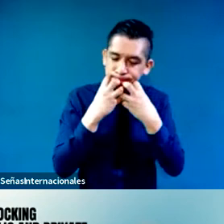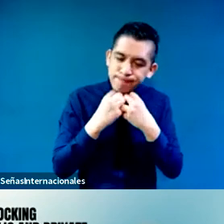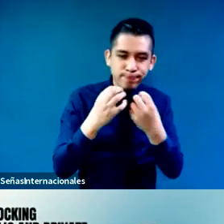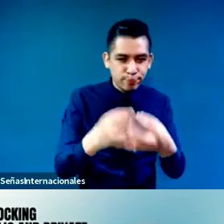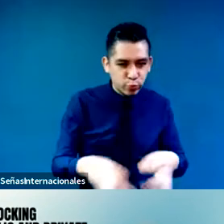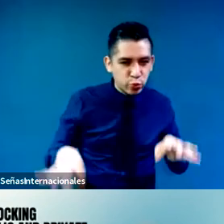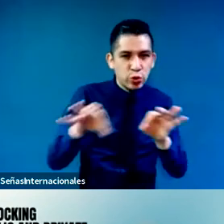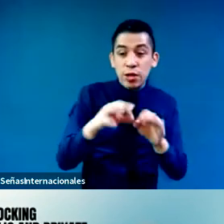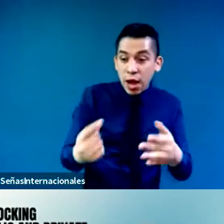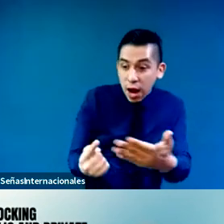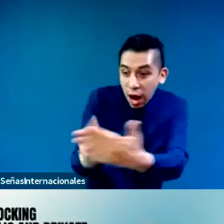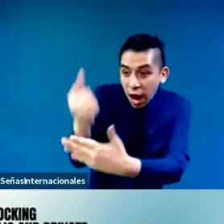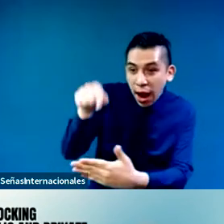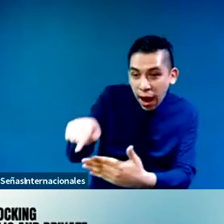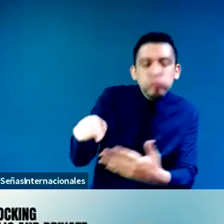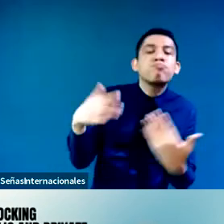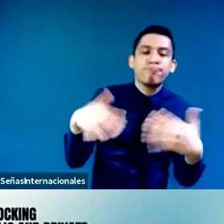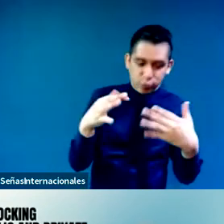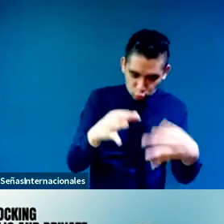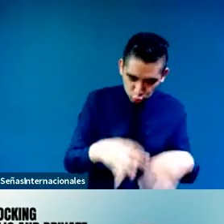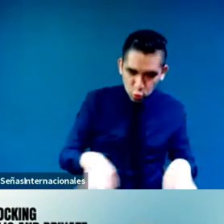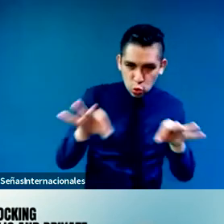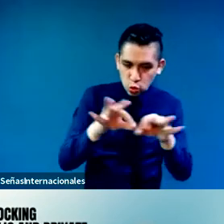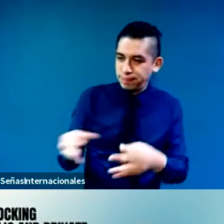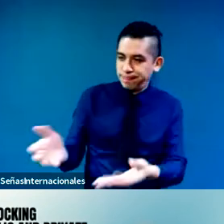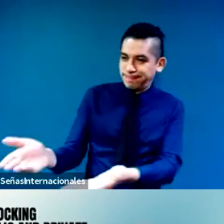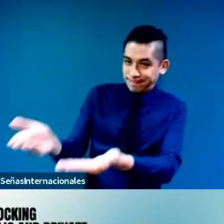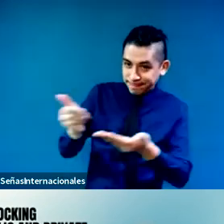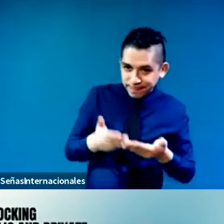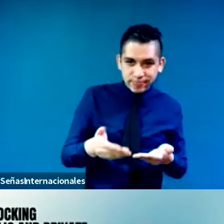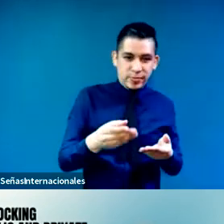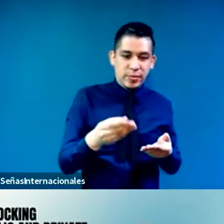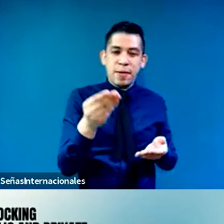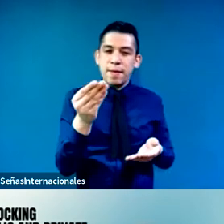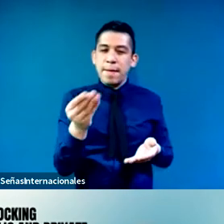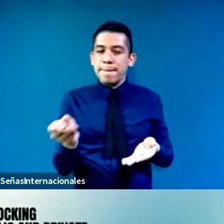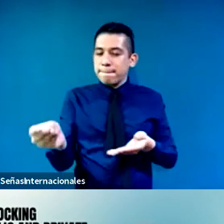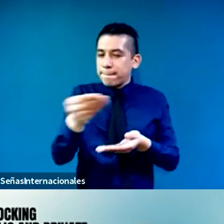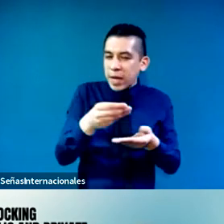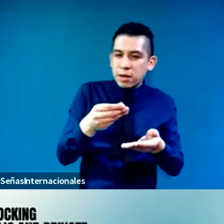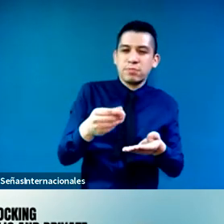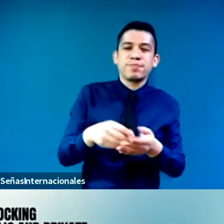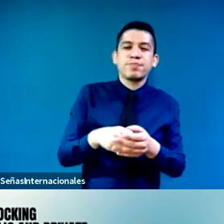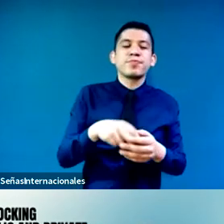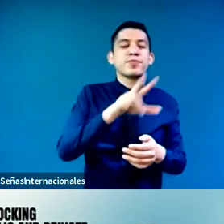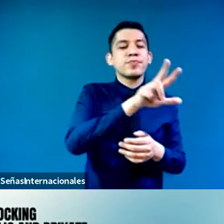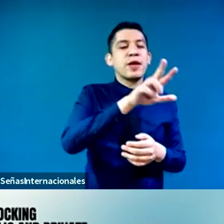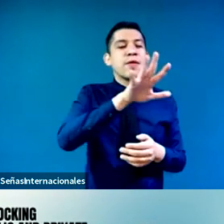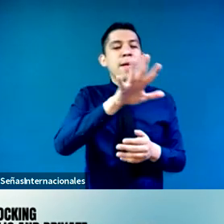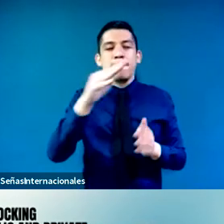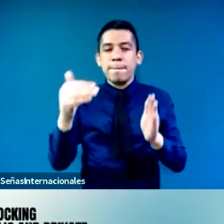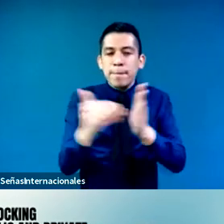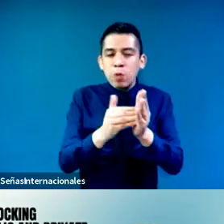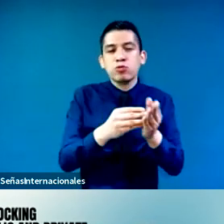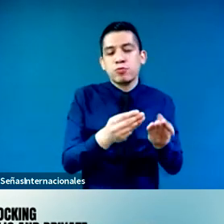ऋण सहकारीका 73 जना युवा उद्यमी सदस्यहरूलाई ऋण प्रदान गरिएको थियो सो ऋण 10% ब्याज